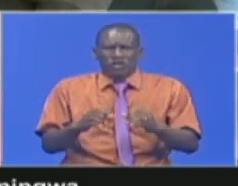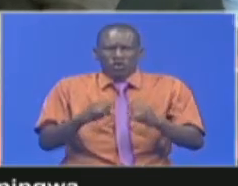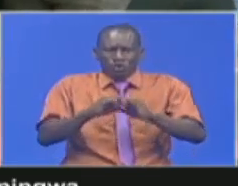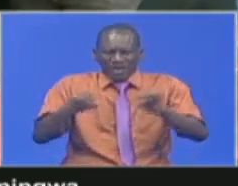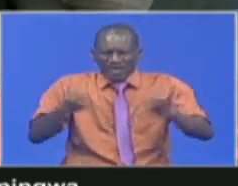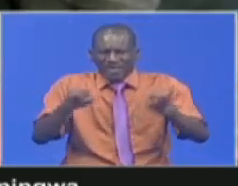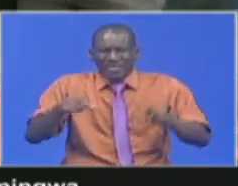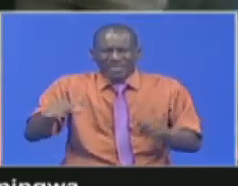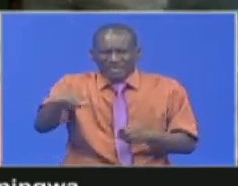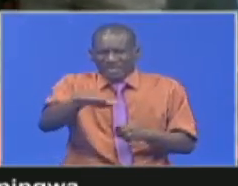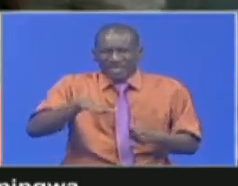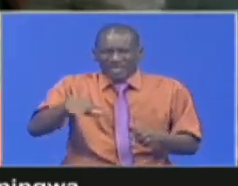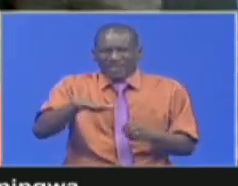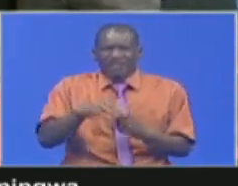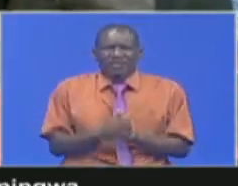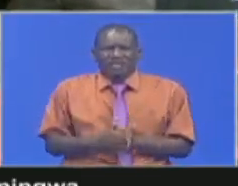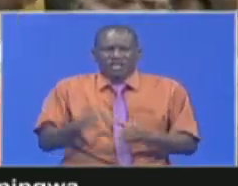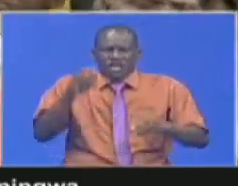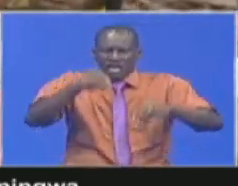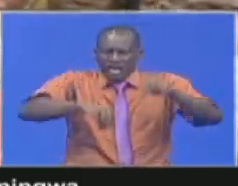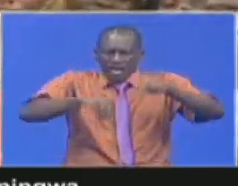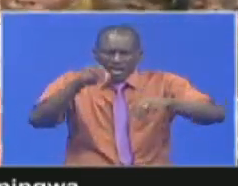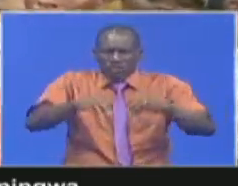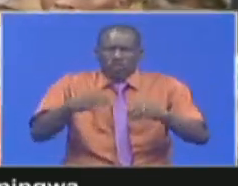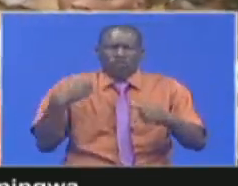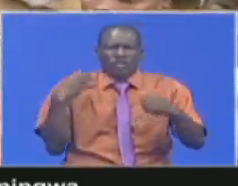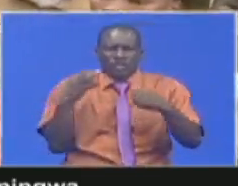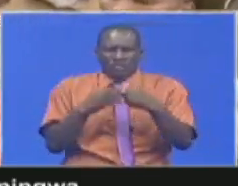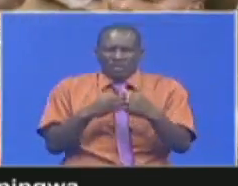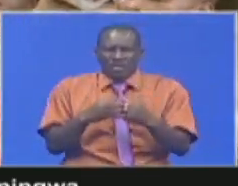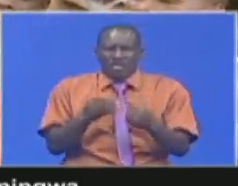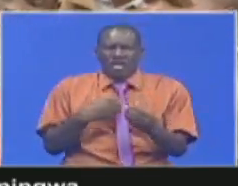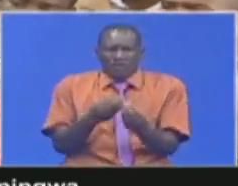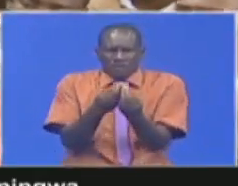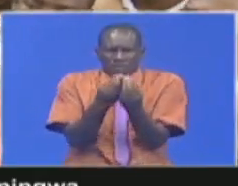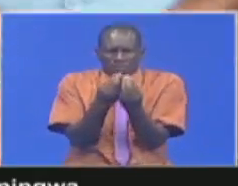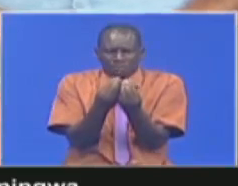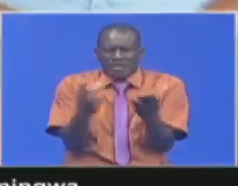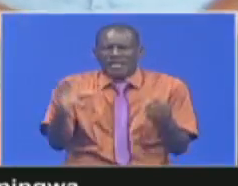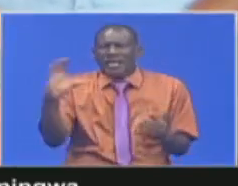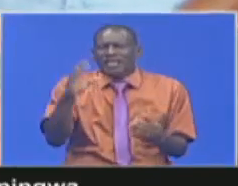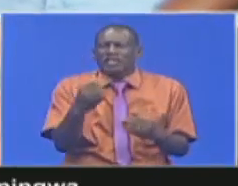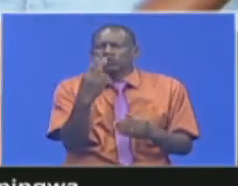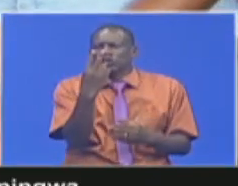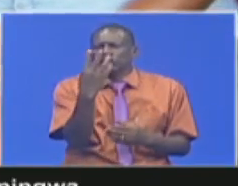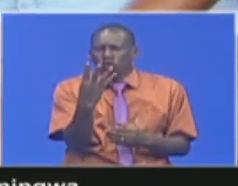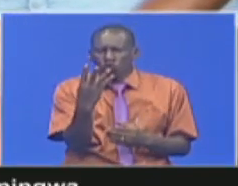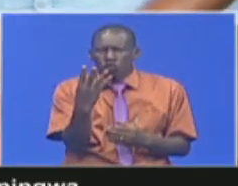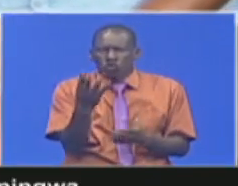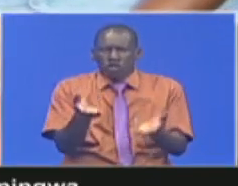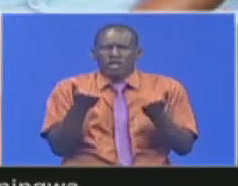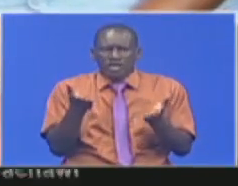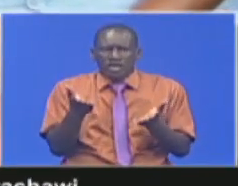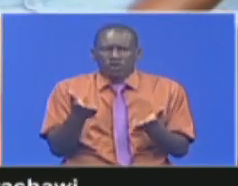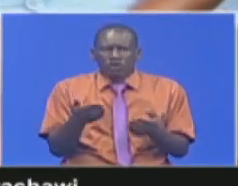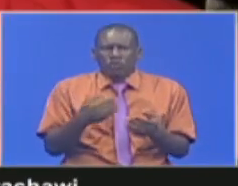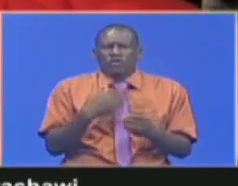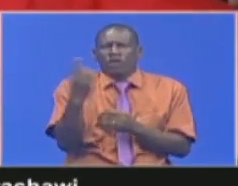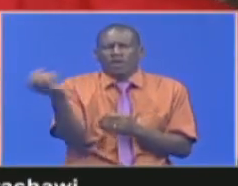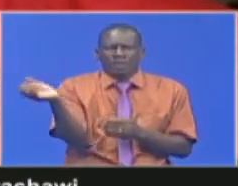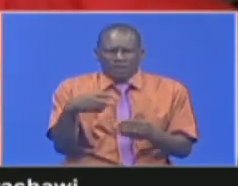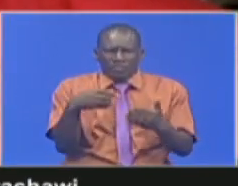mtaa. Uchaguzi huo mdogo wa Kibra imewavutia wawaniaji 24. Kwa sasa umesalia mwezi